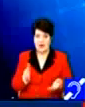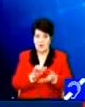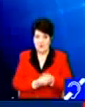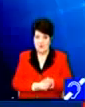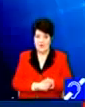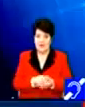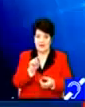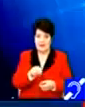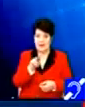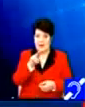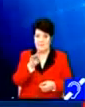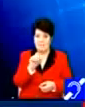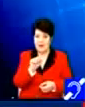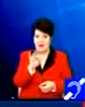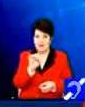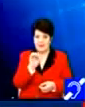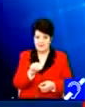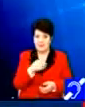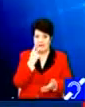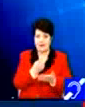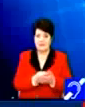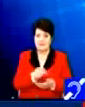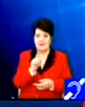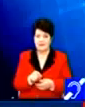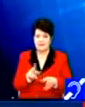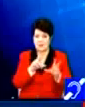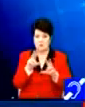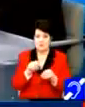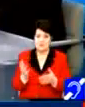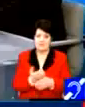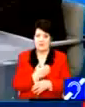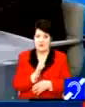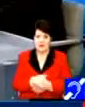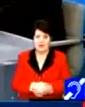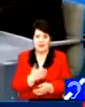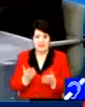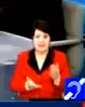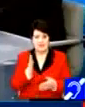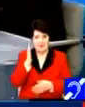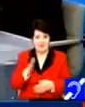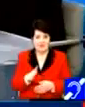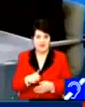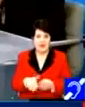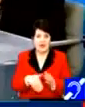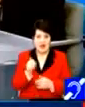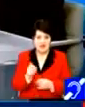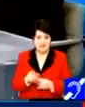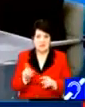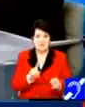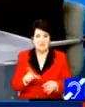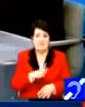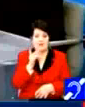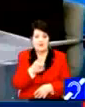în parchet, deja ne va arata cât de cu succes va fi activitatea ei. Iocovici, dacă va fi aleasă procuror, ce va face